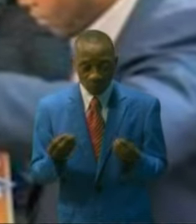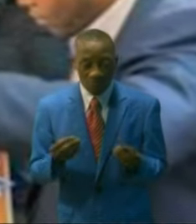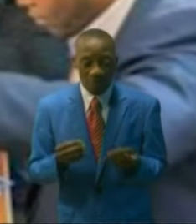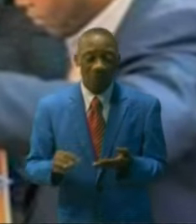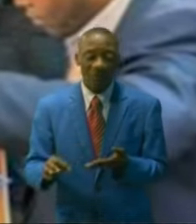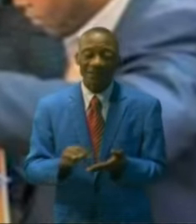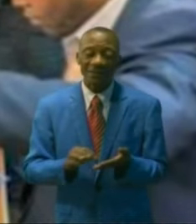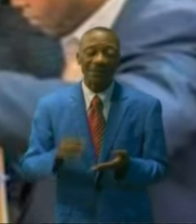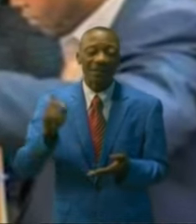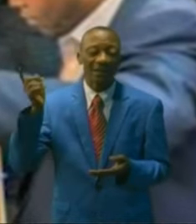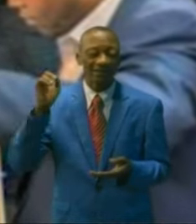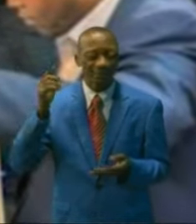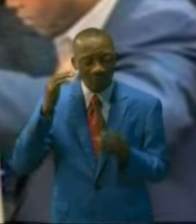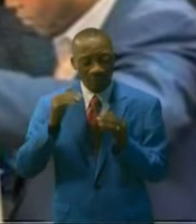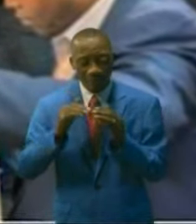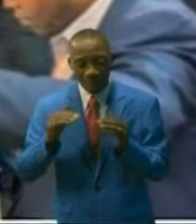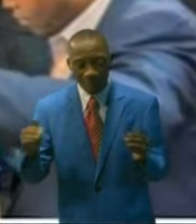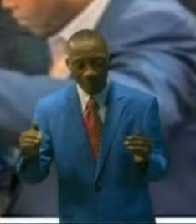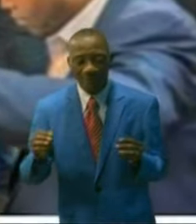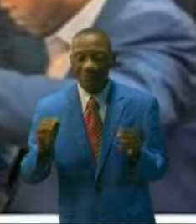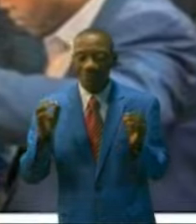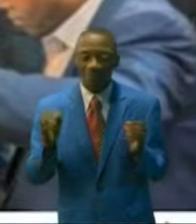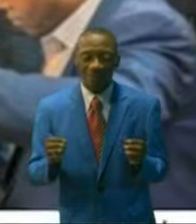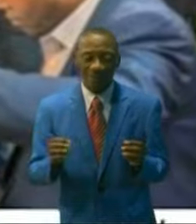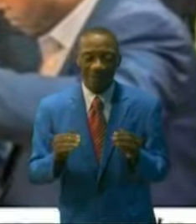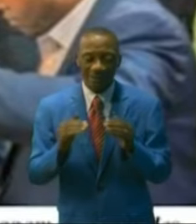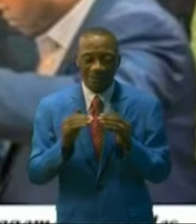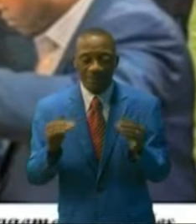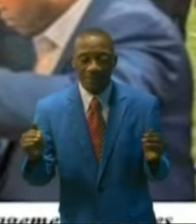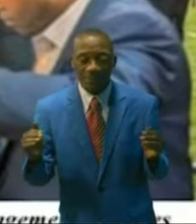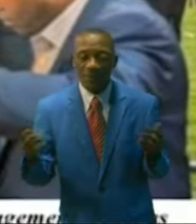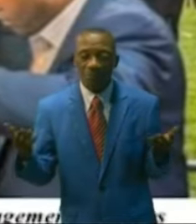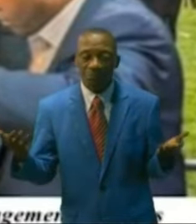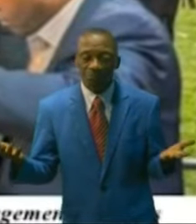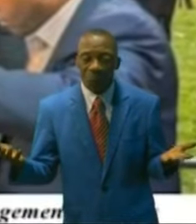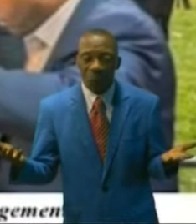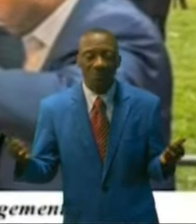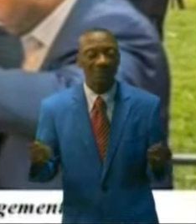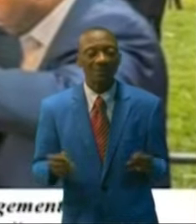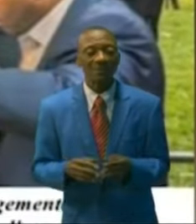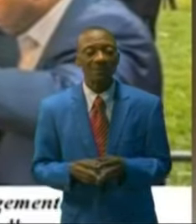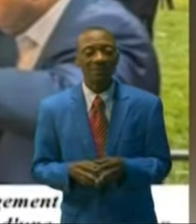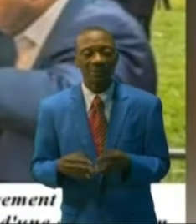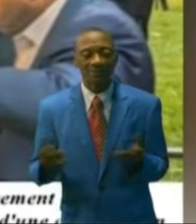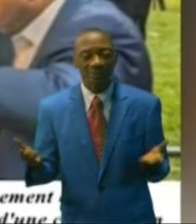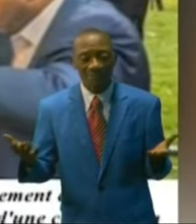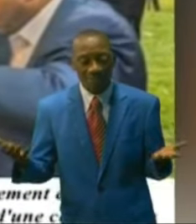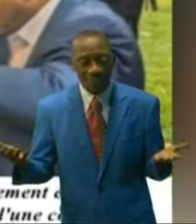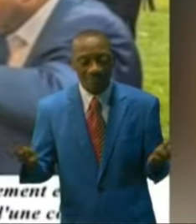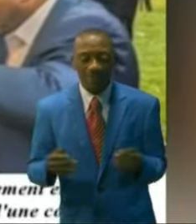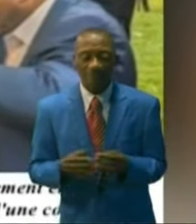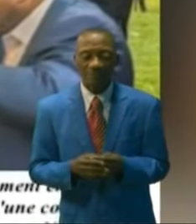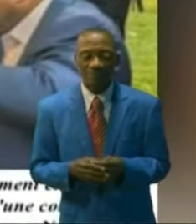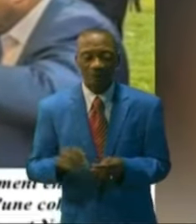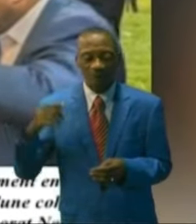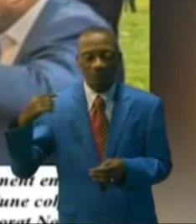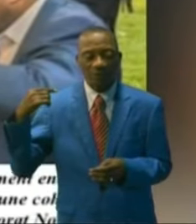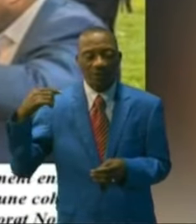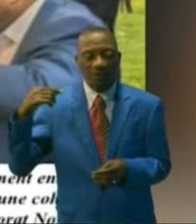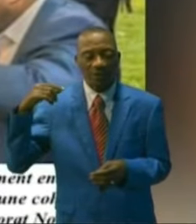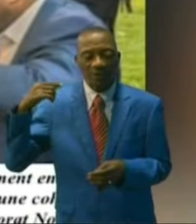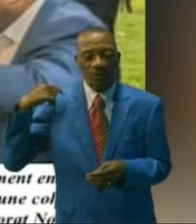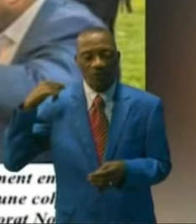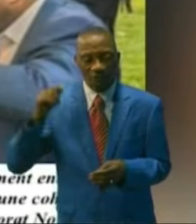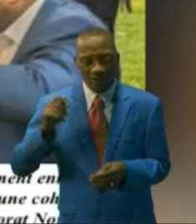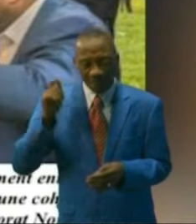était une occasion pour les Hutus de demander pardon aux Nandé pour le gouverneur militaire. Cet acte d'engagement